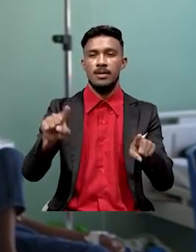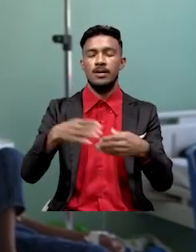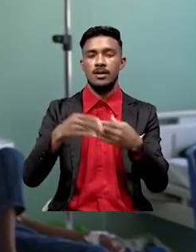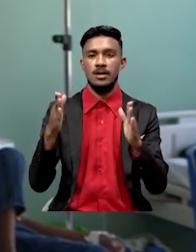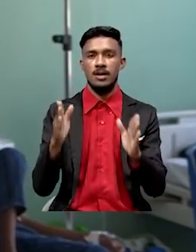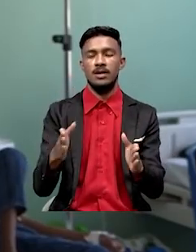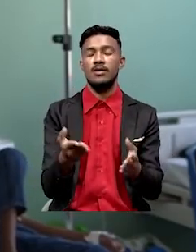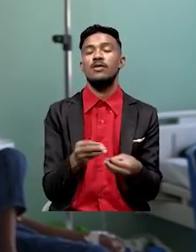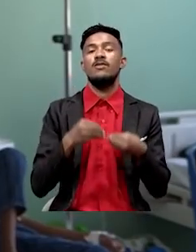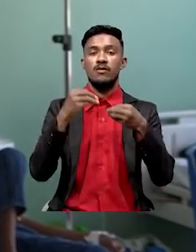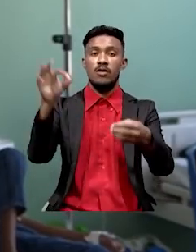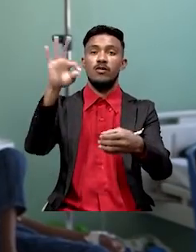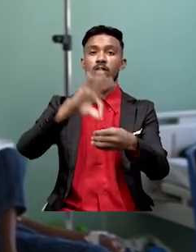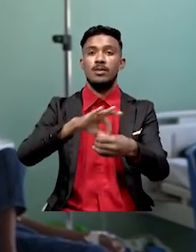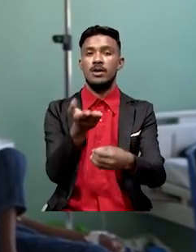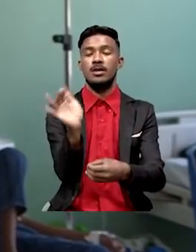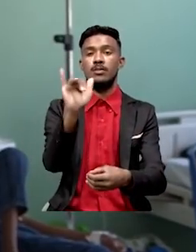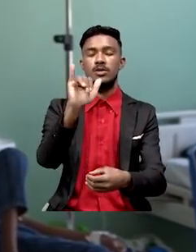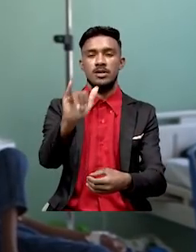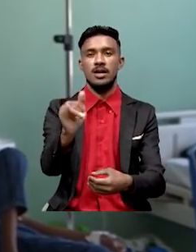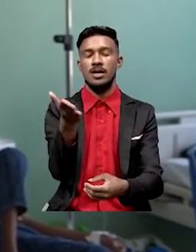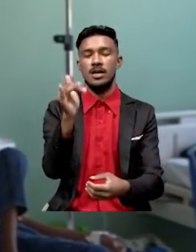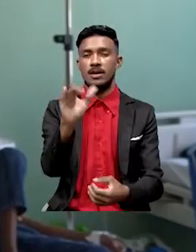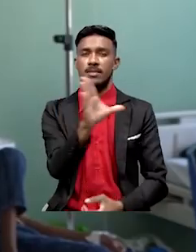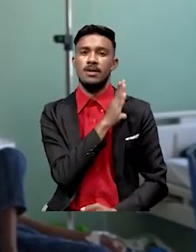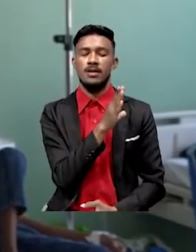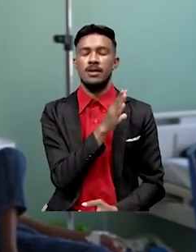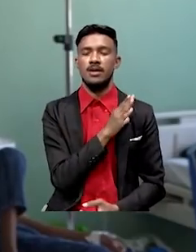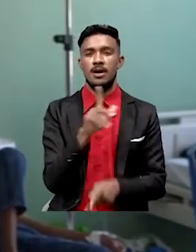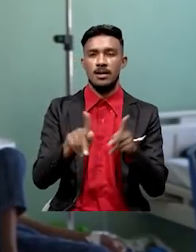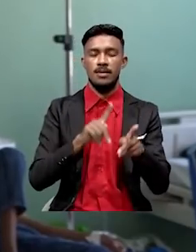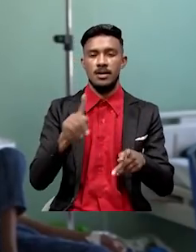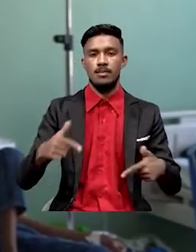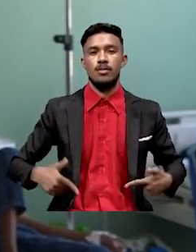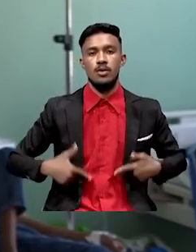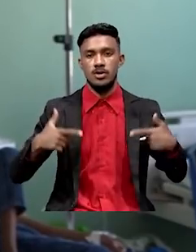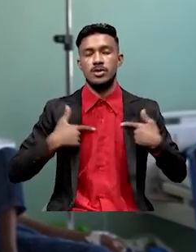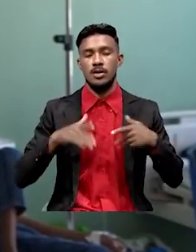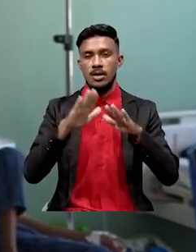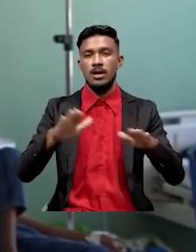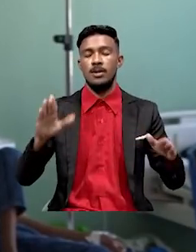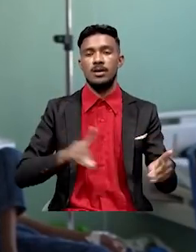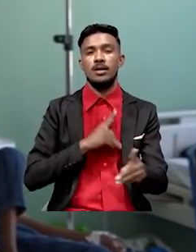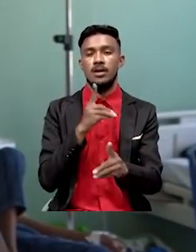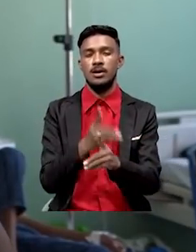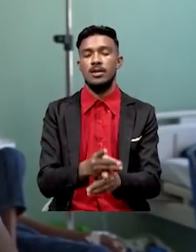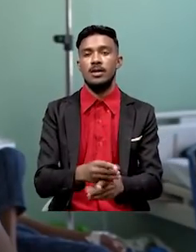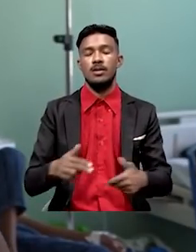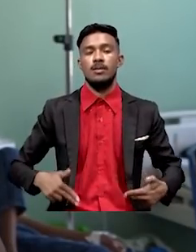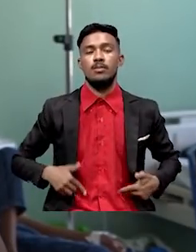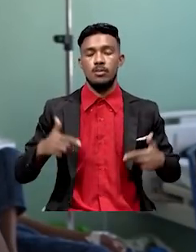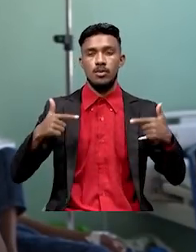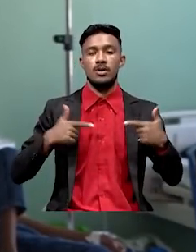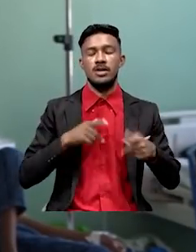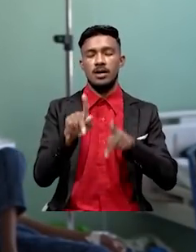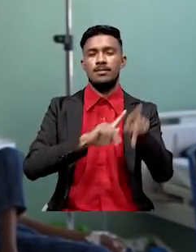fo vota bai ta bot sira signifika kata imi garante pobu ne mores garante la barse ni direto ne atu mores garante sociedade